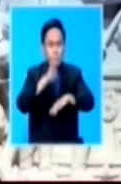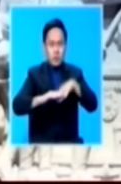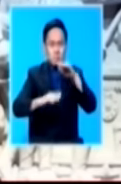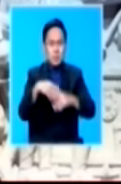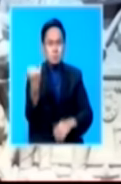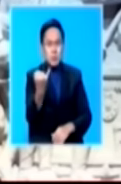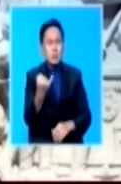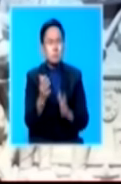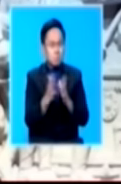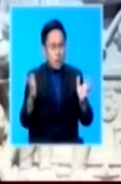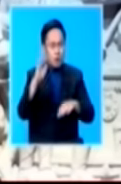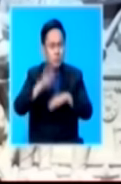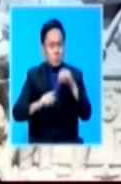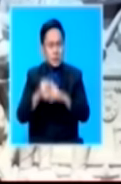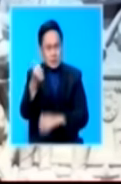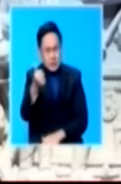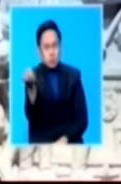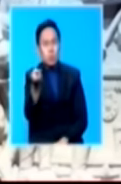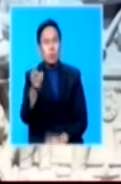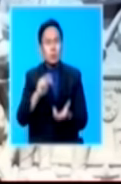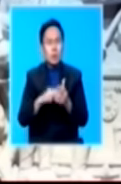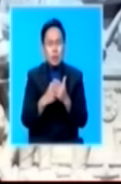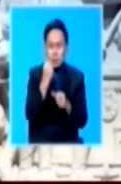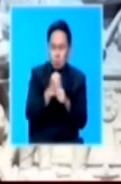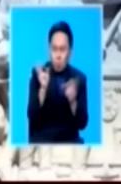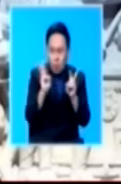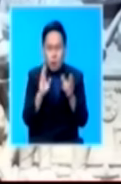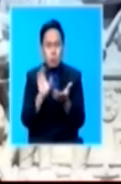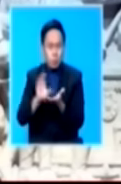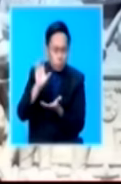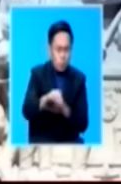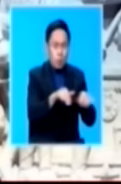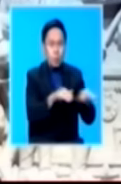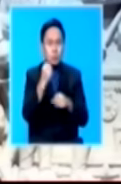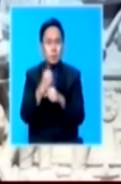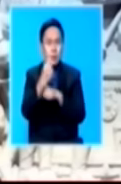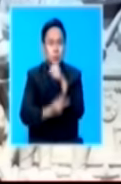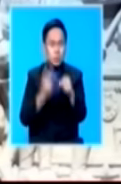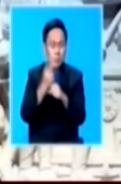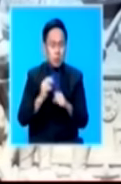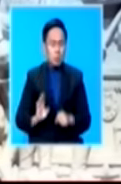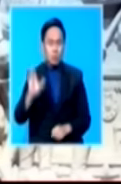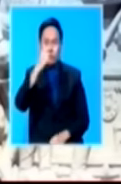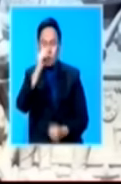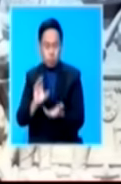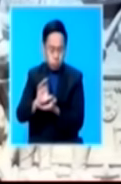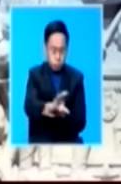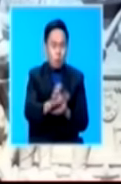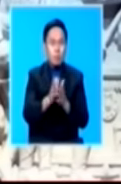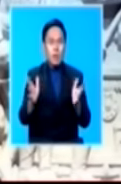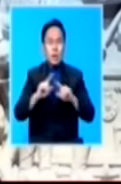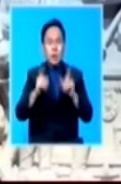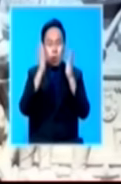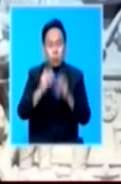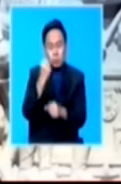นี่ยนะงานเรามากมายตอนนี้เพราะมีคนจะมาลงทุนในประเทศไทยภายใน2ปีนี่เป็นจำนวนมากนะครับผมเกรงว่ามันจะไม่ทันเ